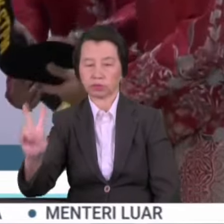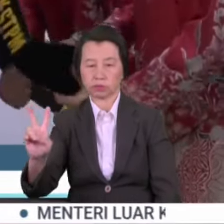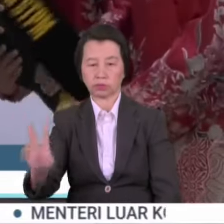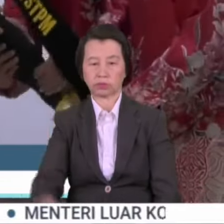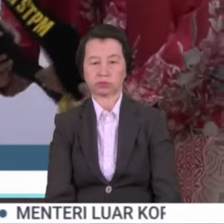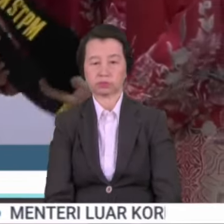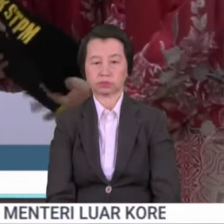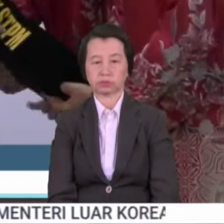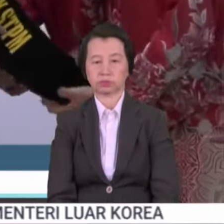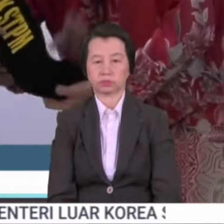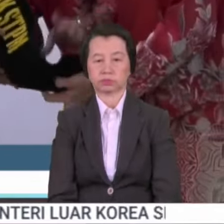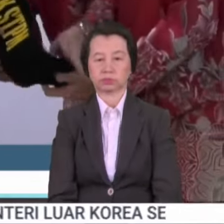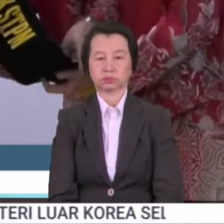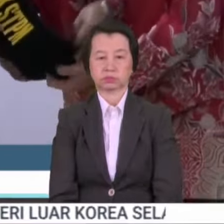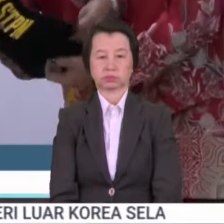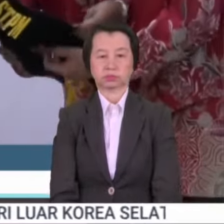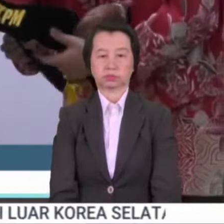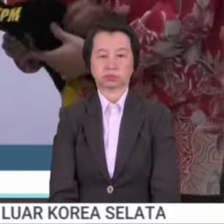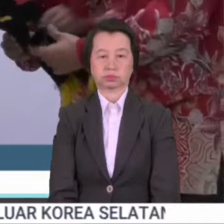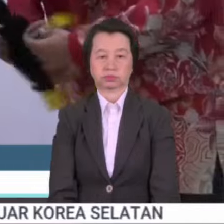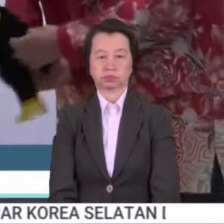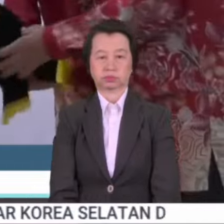3.92.